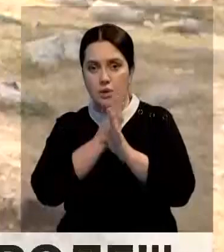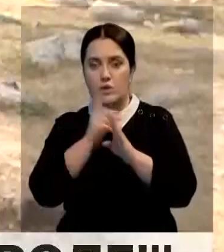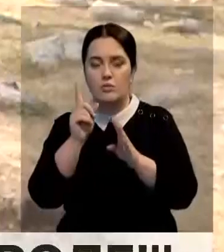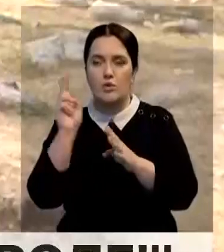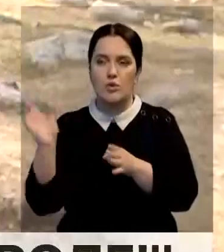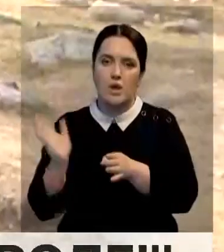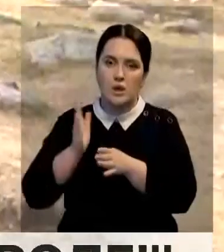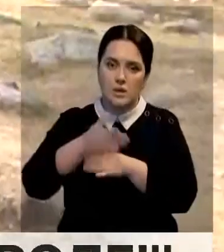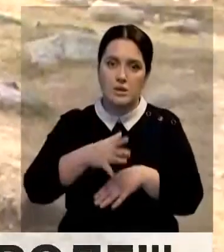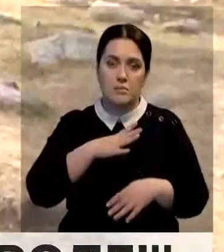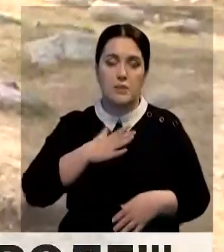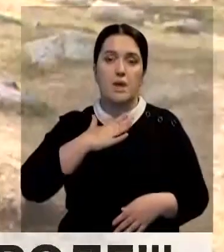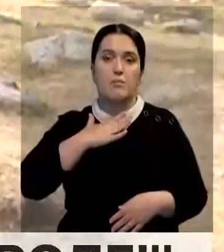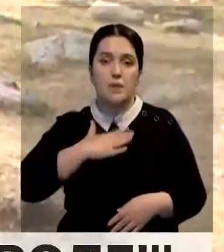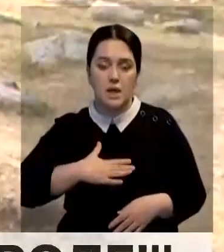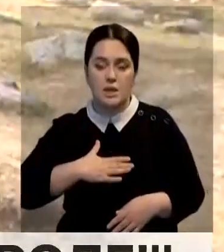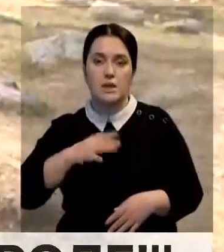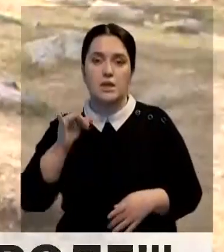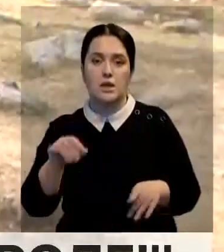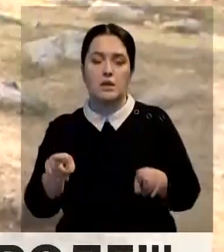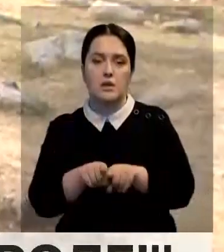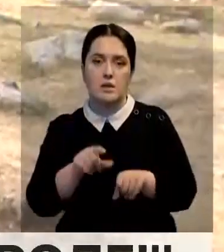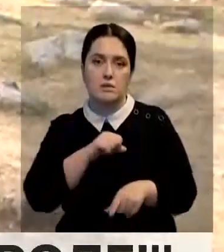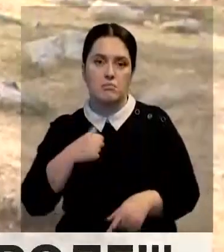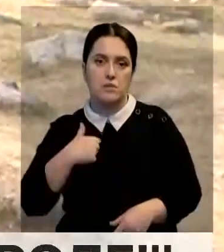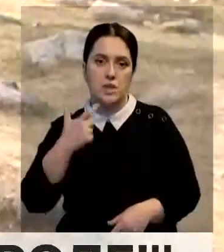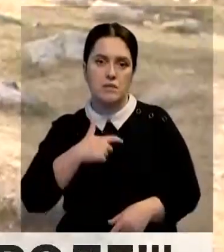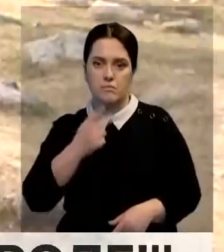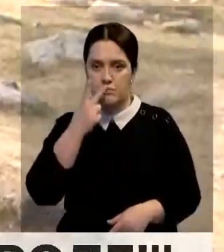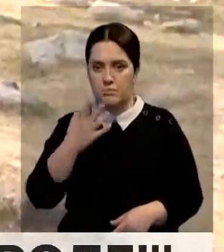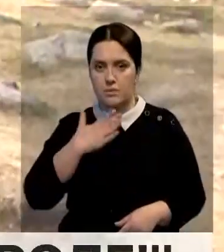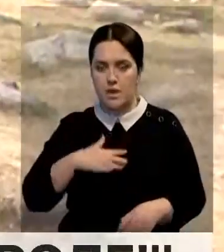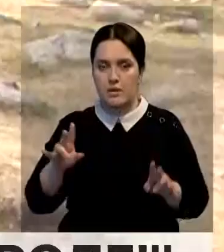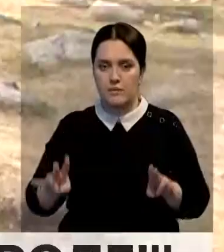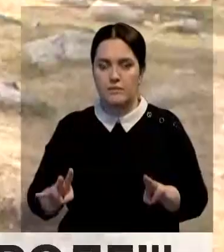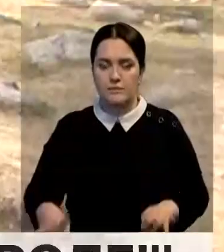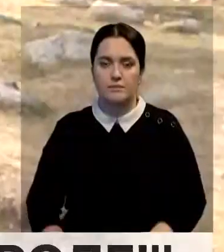чтобы и гостям также нашим было приятно, и также самим нам находиться здесь.